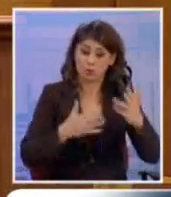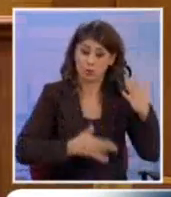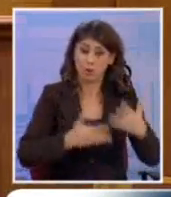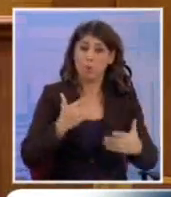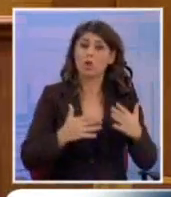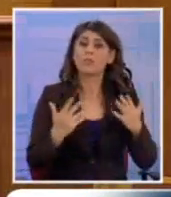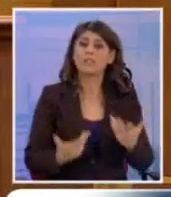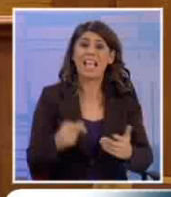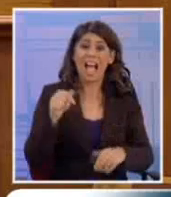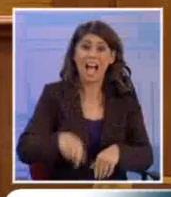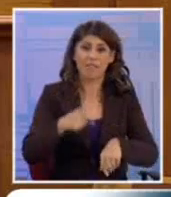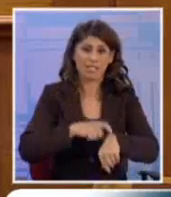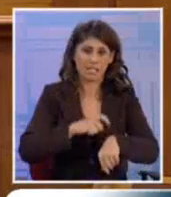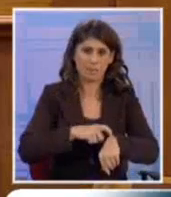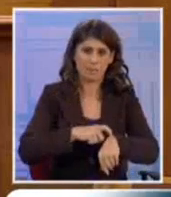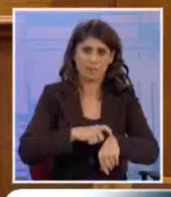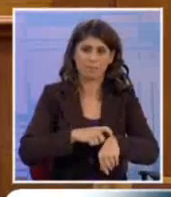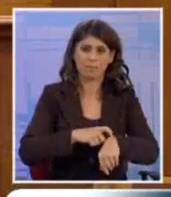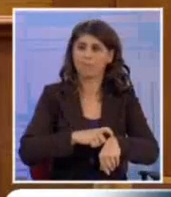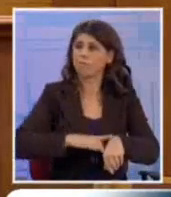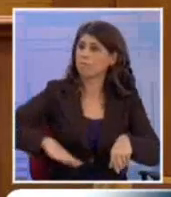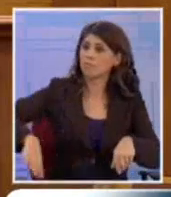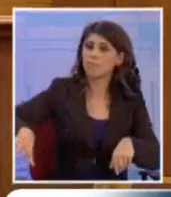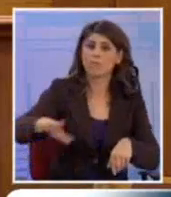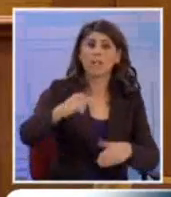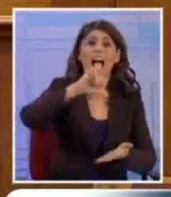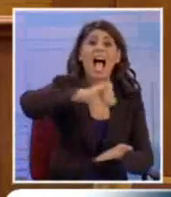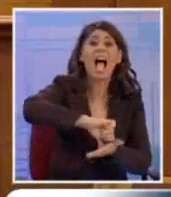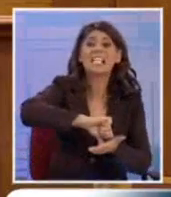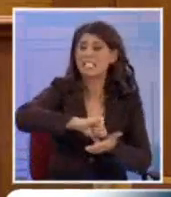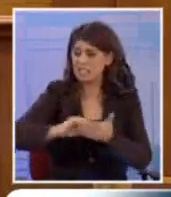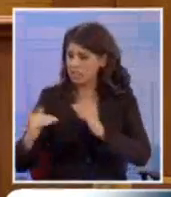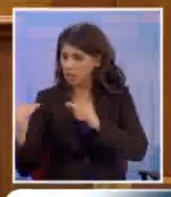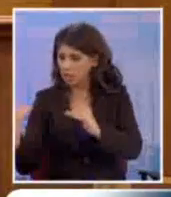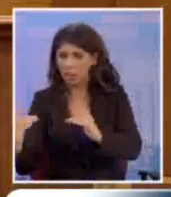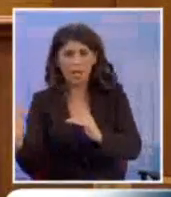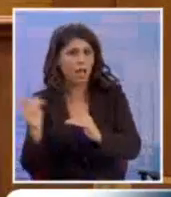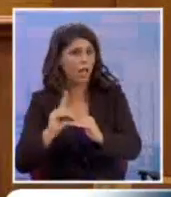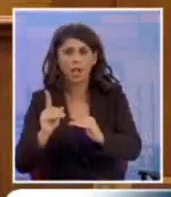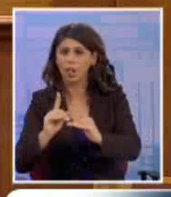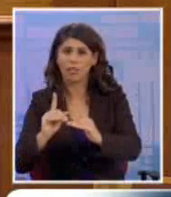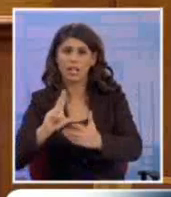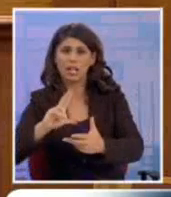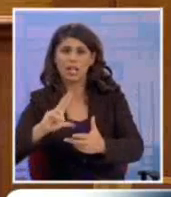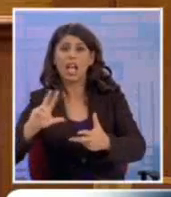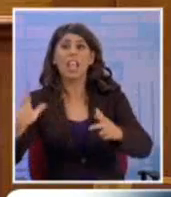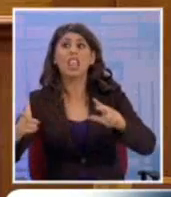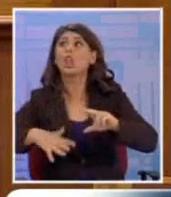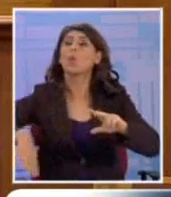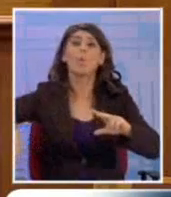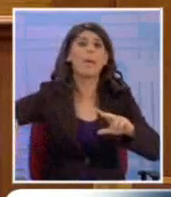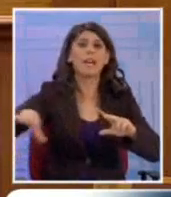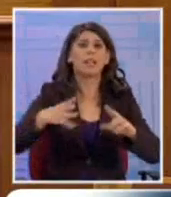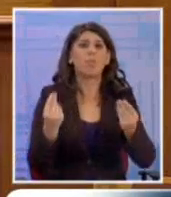είναι ότι αυτή τη στιγμή ο κόσμος του αστισμού, η αστική τάξη, δεν είναι πια οικουμενική τάξη. Δεν είναι